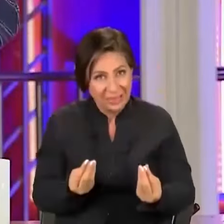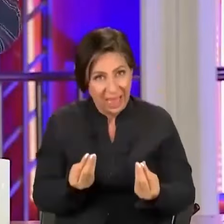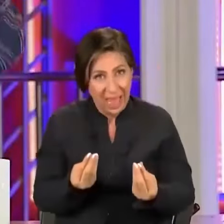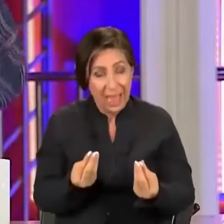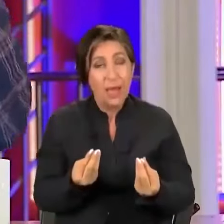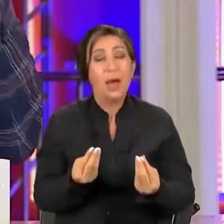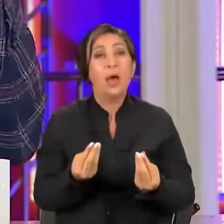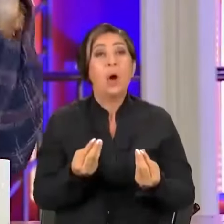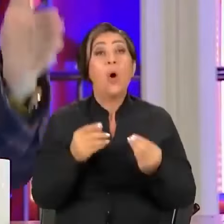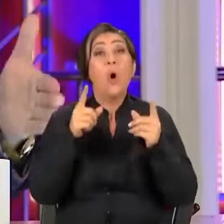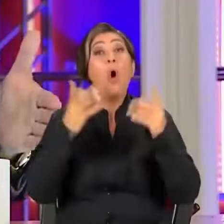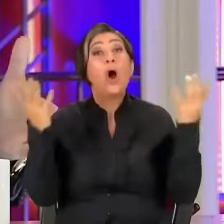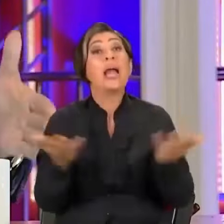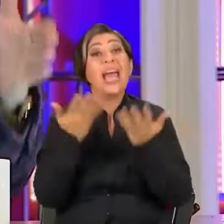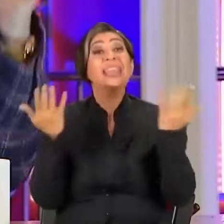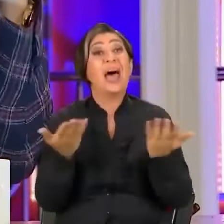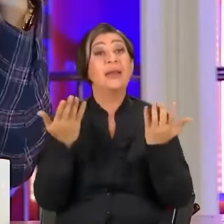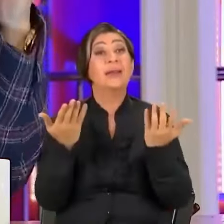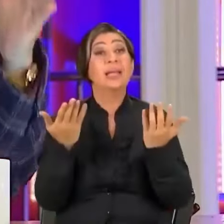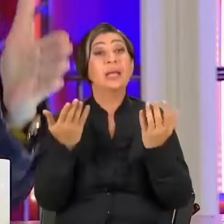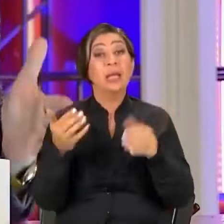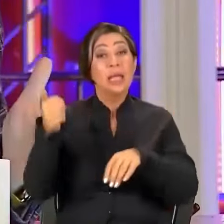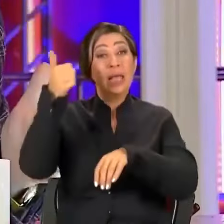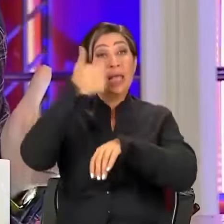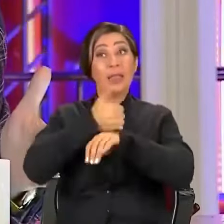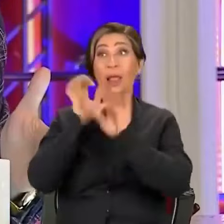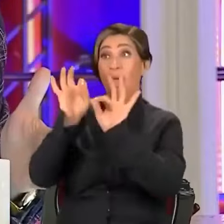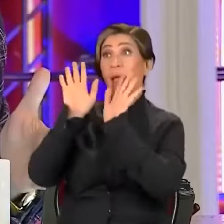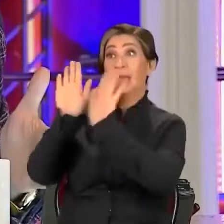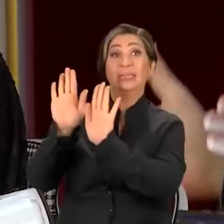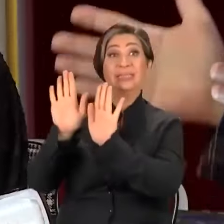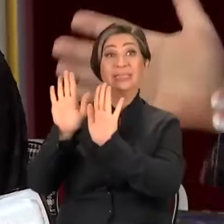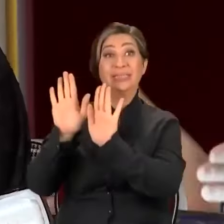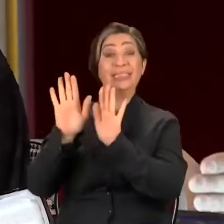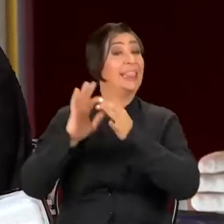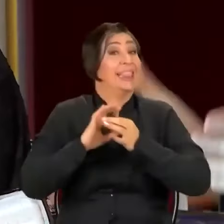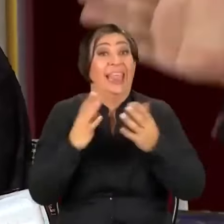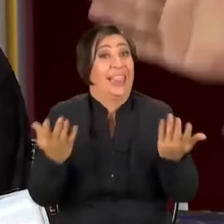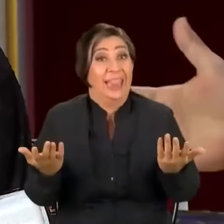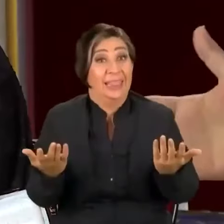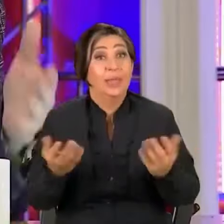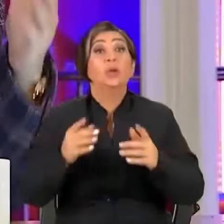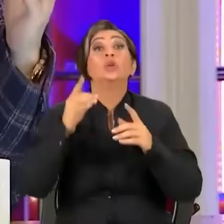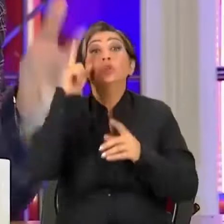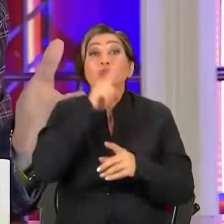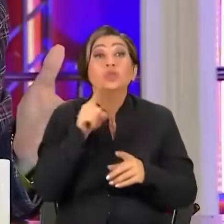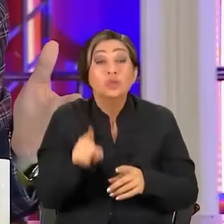kadar az yaparsanız o kadar iktidarda kalırsınız. Bence de. Neden?